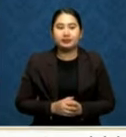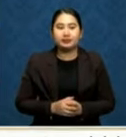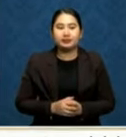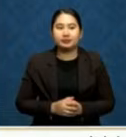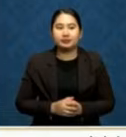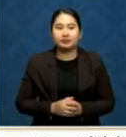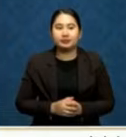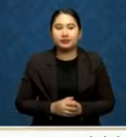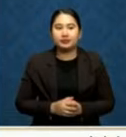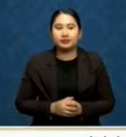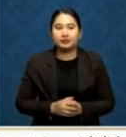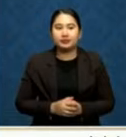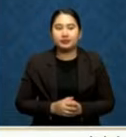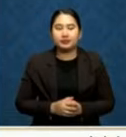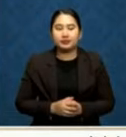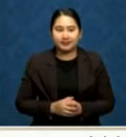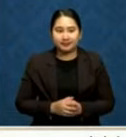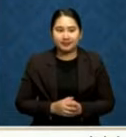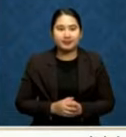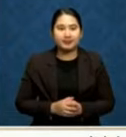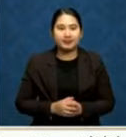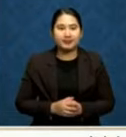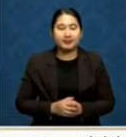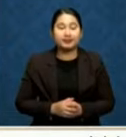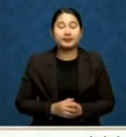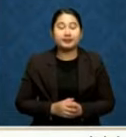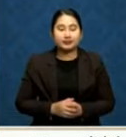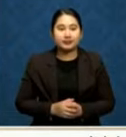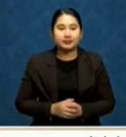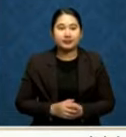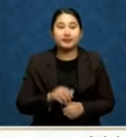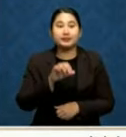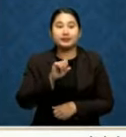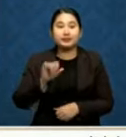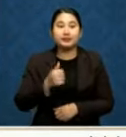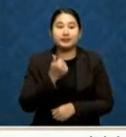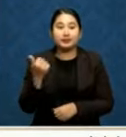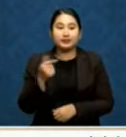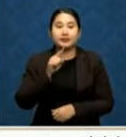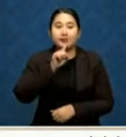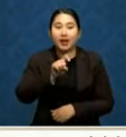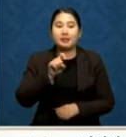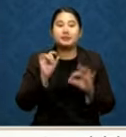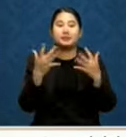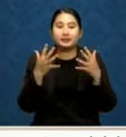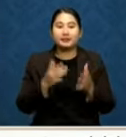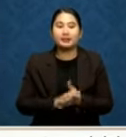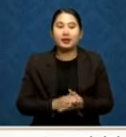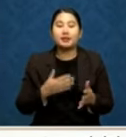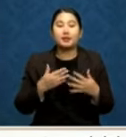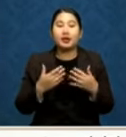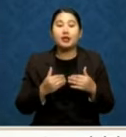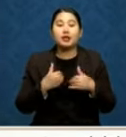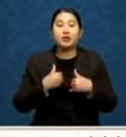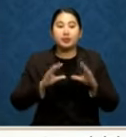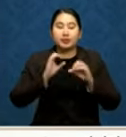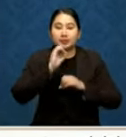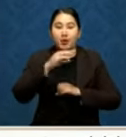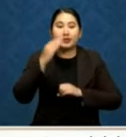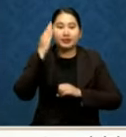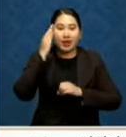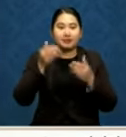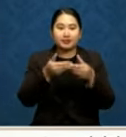ครับก็ไม่มีท่านสมาชิกท่านอื่นติดใจสงสัยนะครับก็ถือว่าที่ประชุมรับทราบรายง